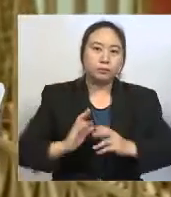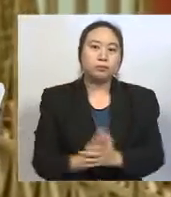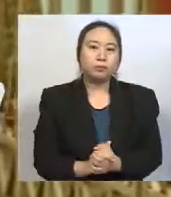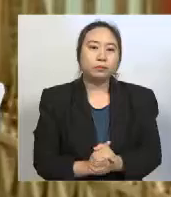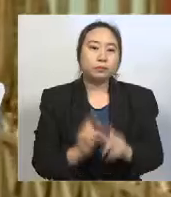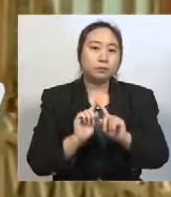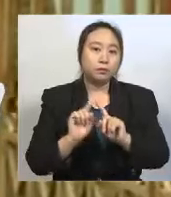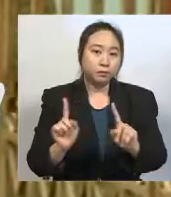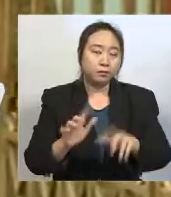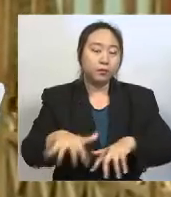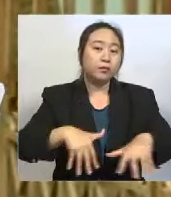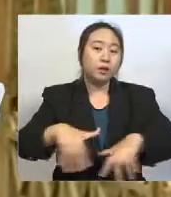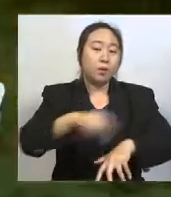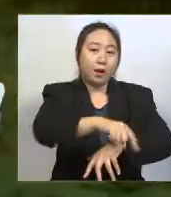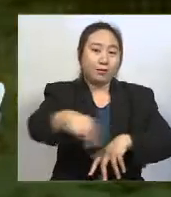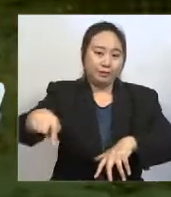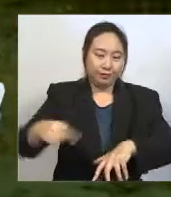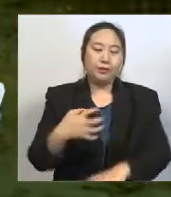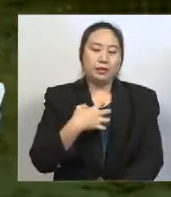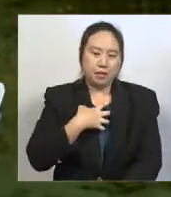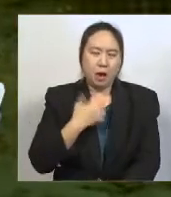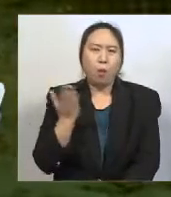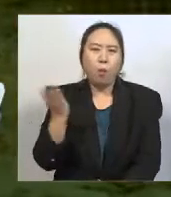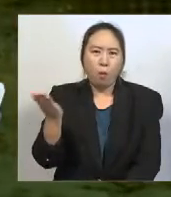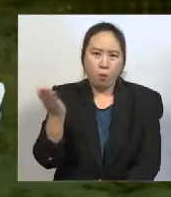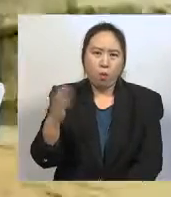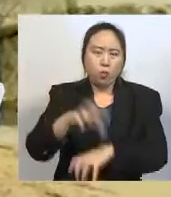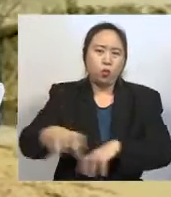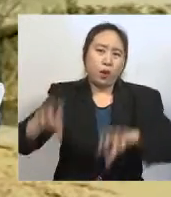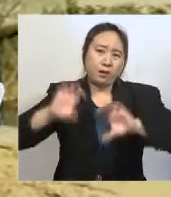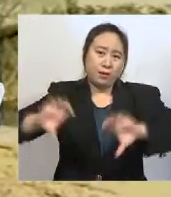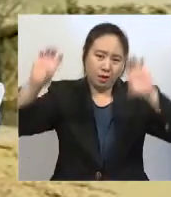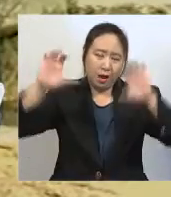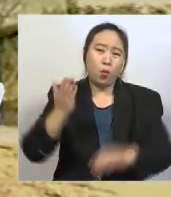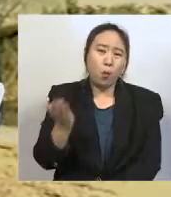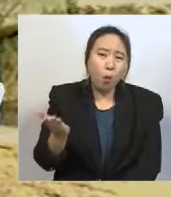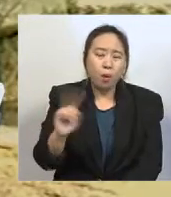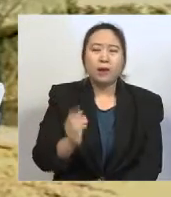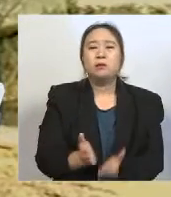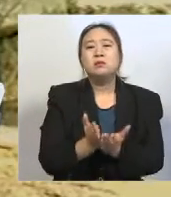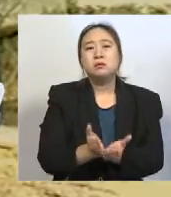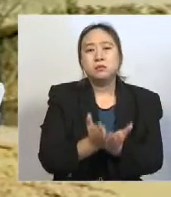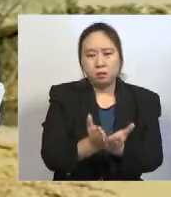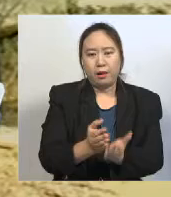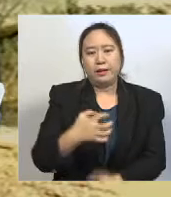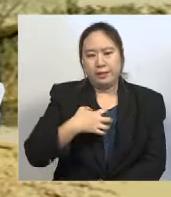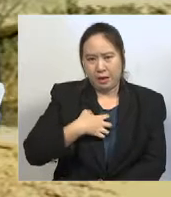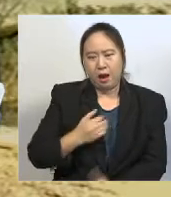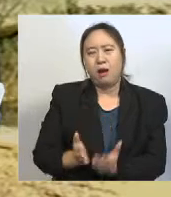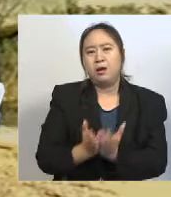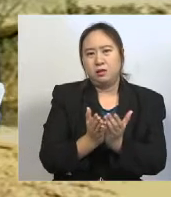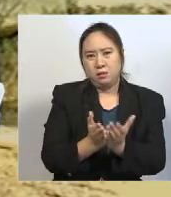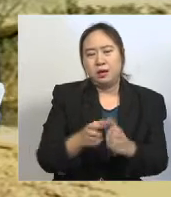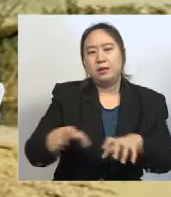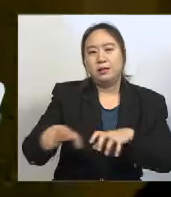สิ่งที่ชาวบ้านเองอยากจะร้องขอไปทางหน่วยงานราชการก็คือเรื่องของเรือครับอยากจะให้จัดเรือมา